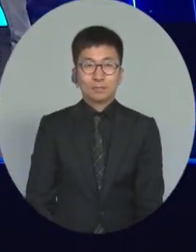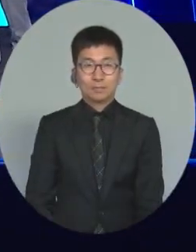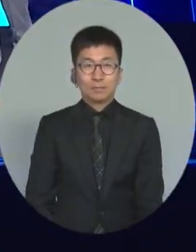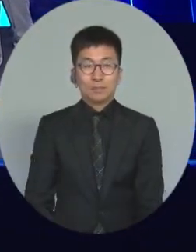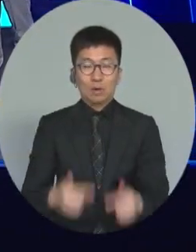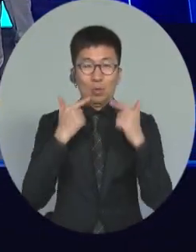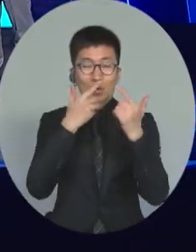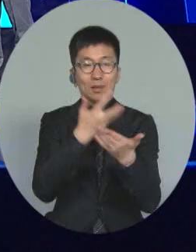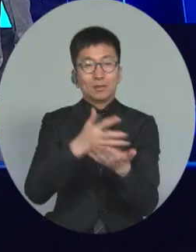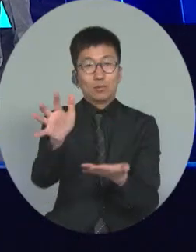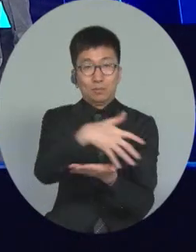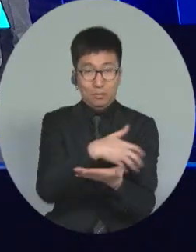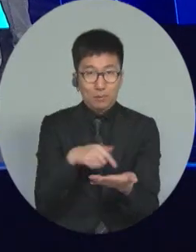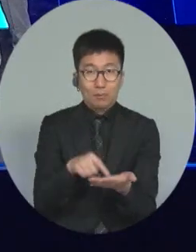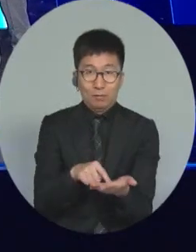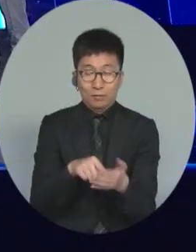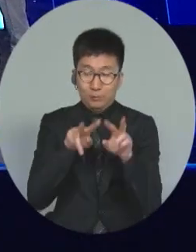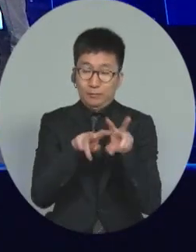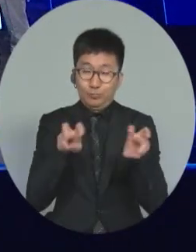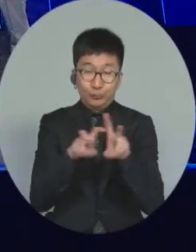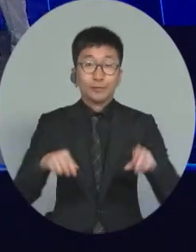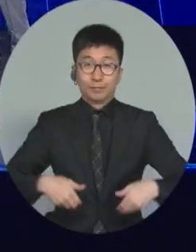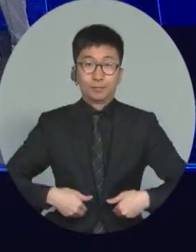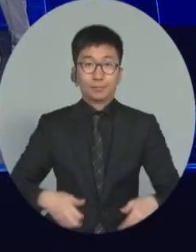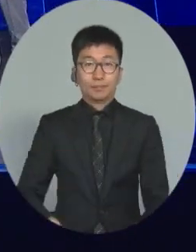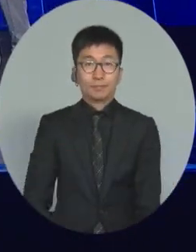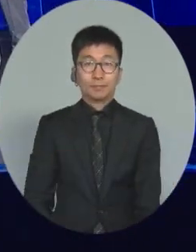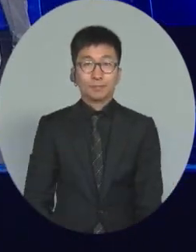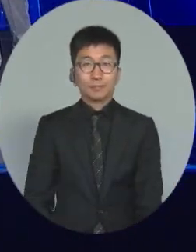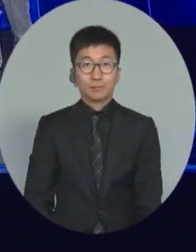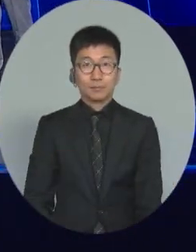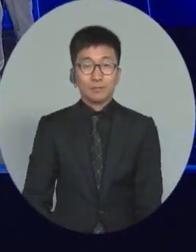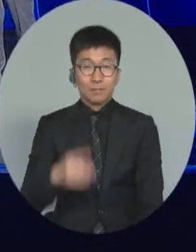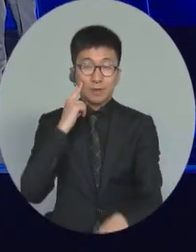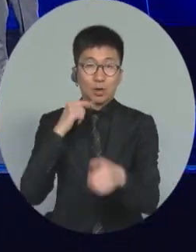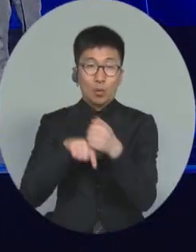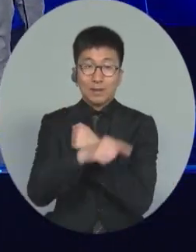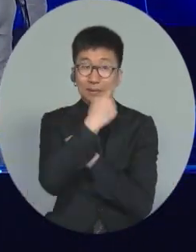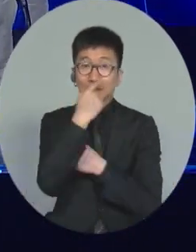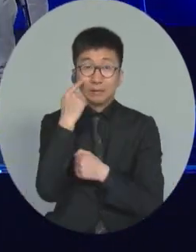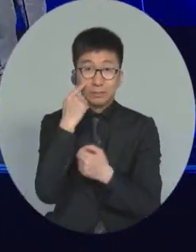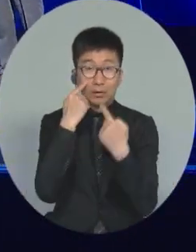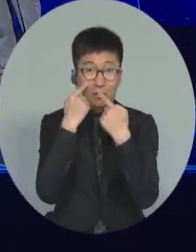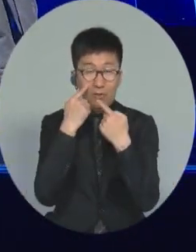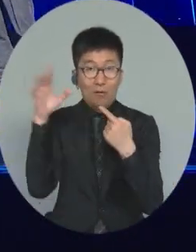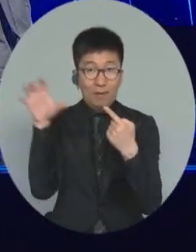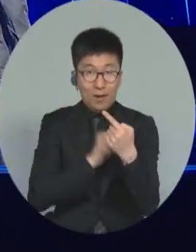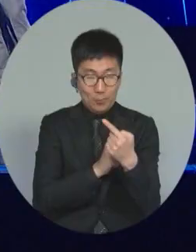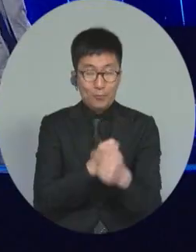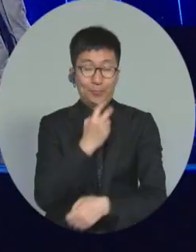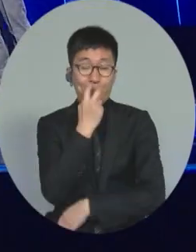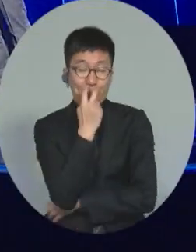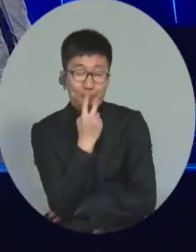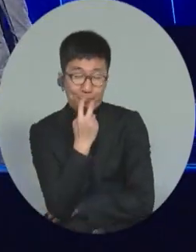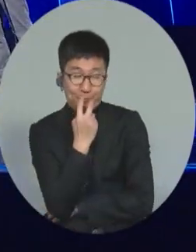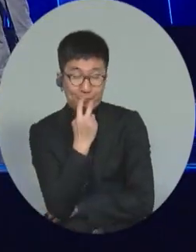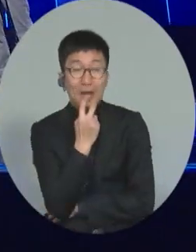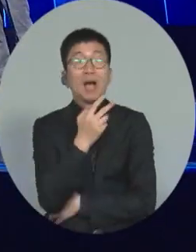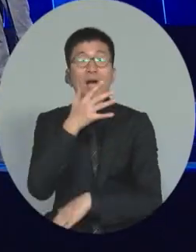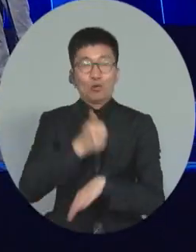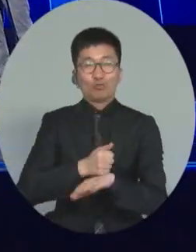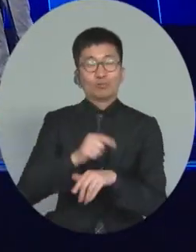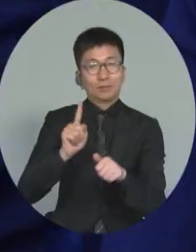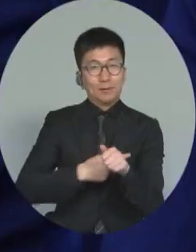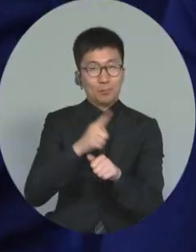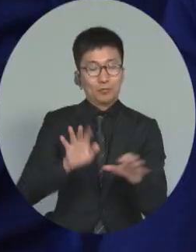데이터의 수집과 분석이 중요합니다 과학적 증거의 모니터링을 통해서 경제 안보와